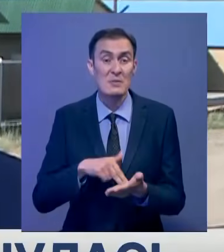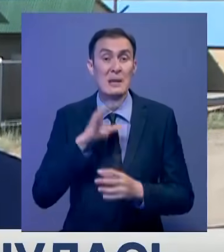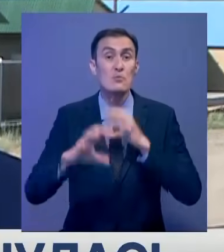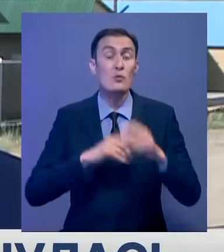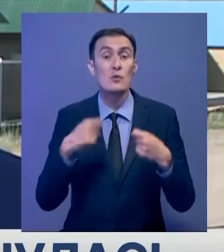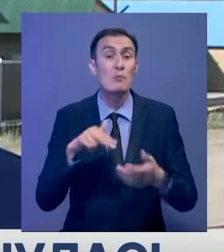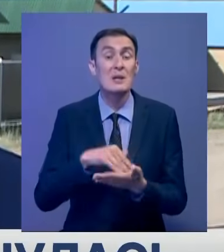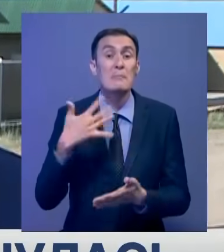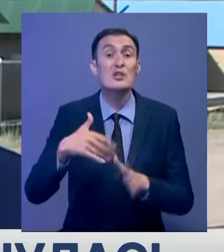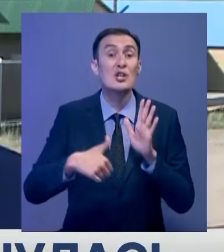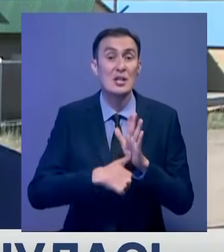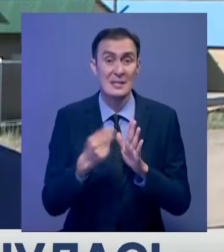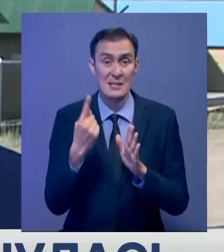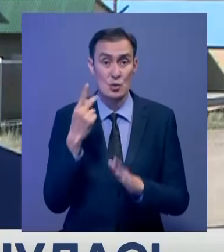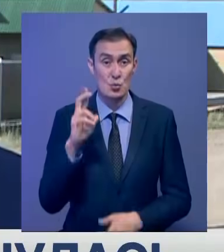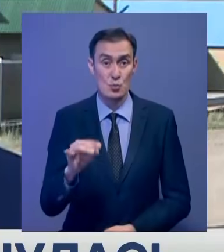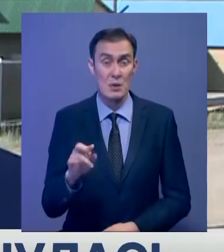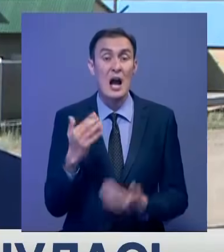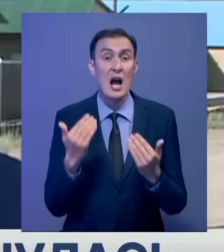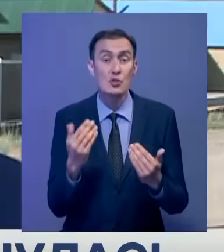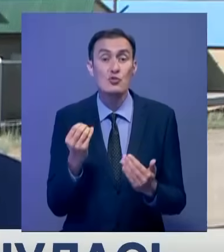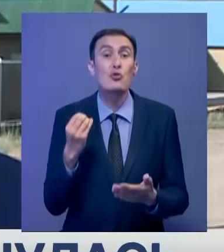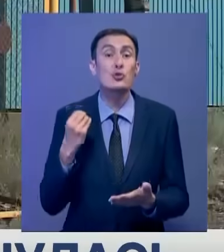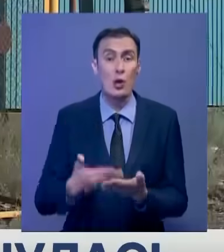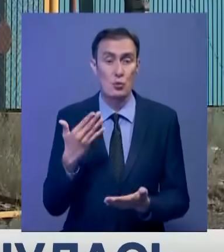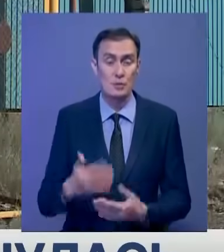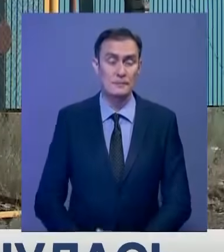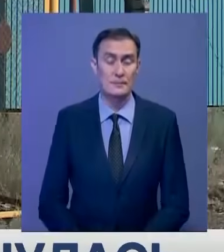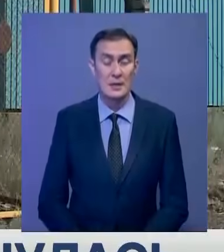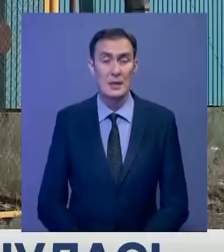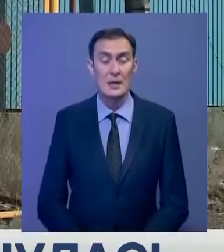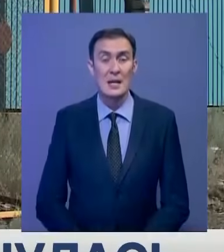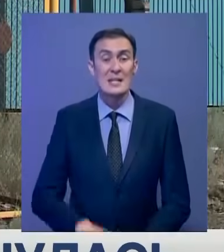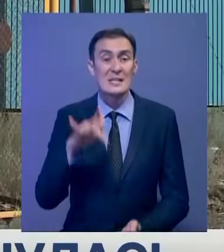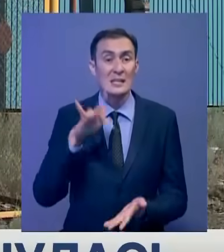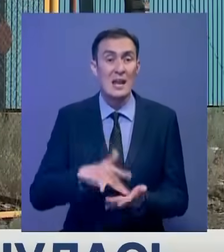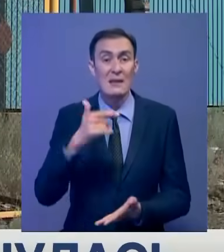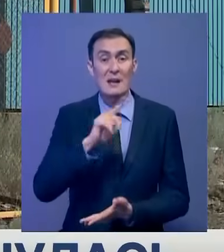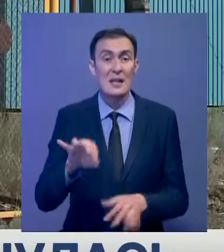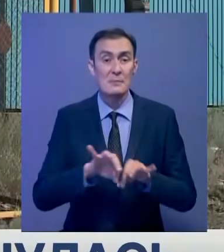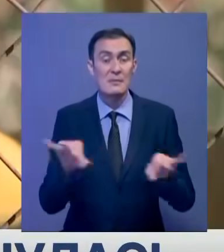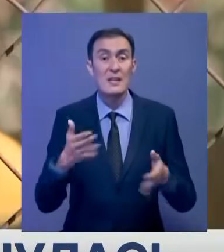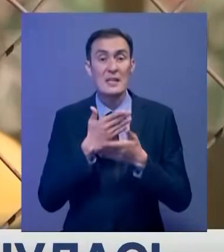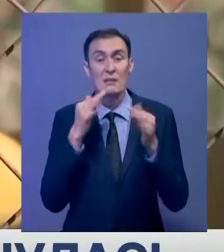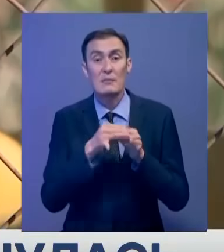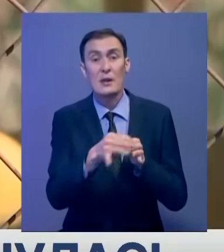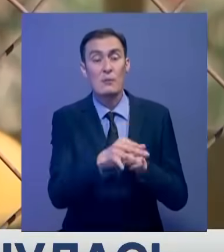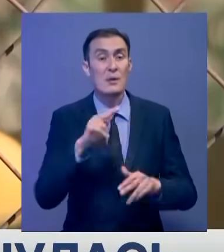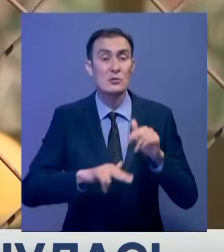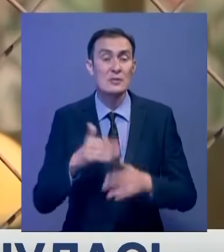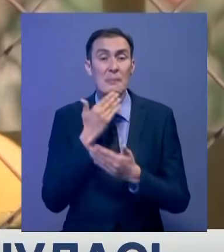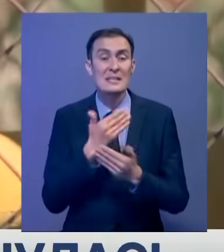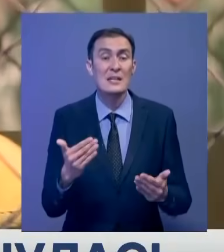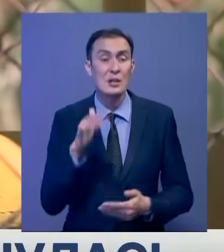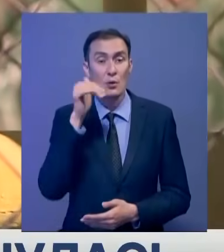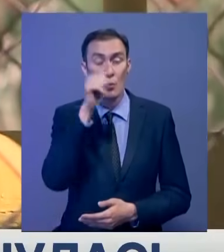мировом рынке была 56 тенге за куб. А сейчас и того дороже. Централизованного газоснабжения в основном нет в микрорайонах, построенных за